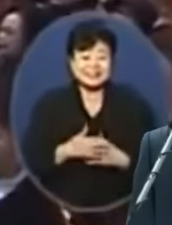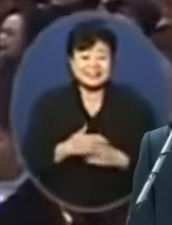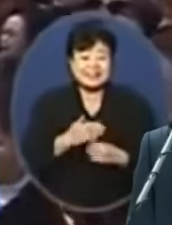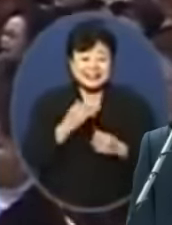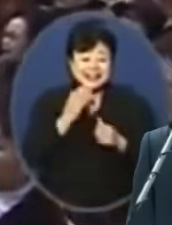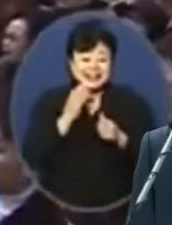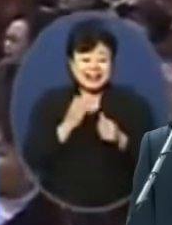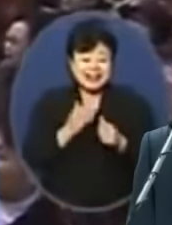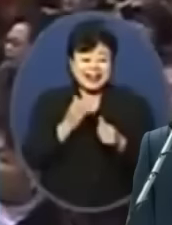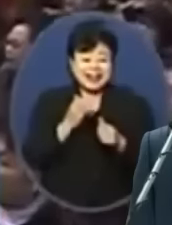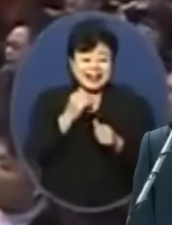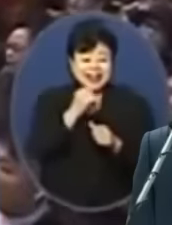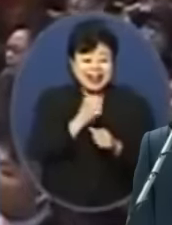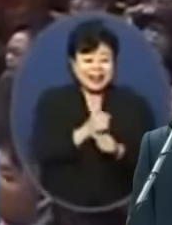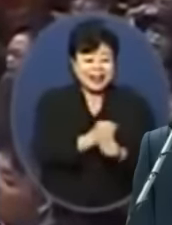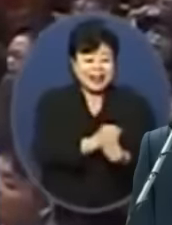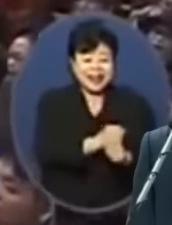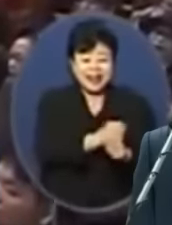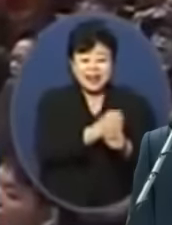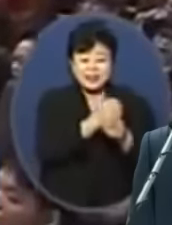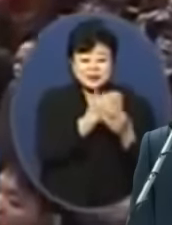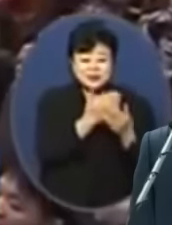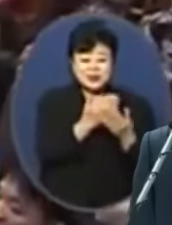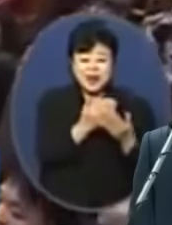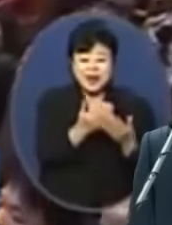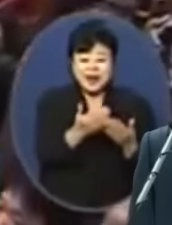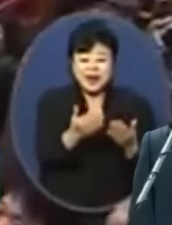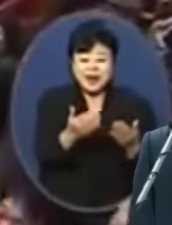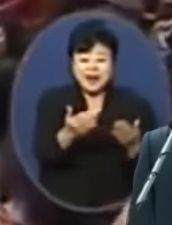강건하기를 내가